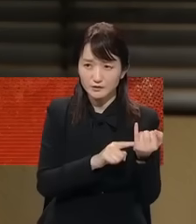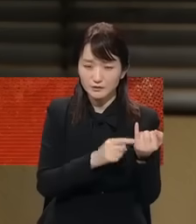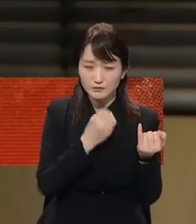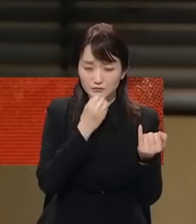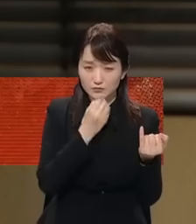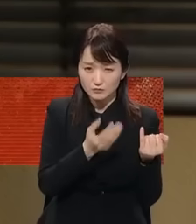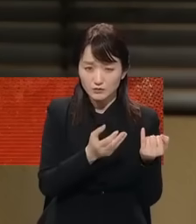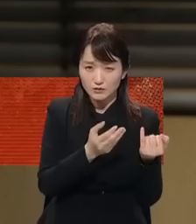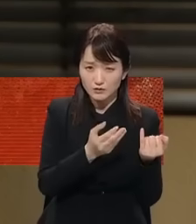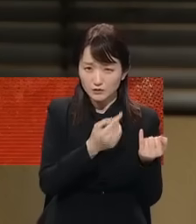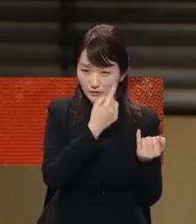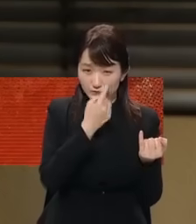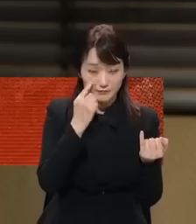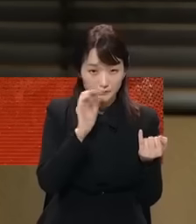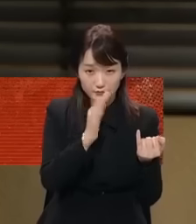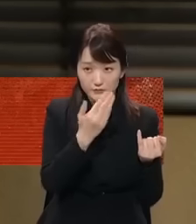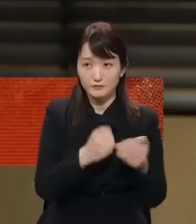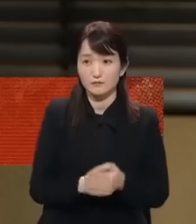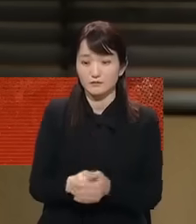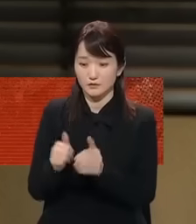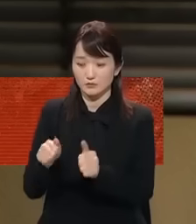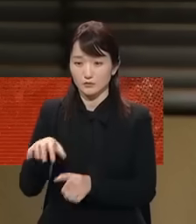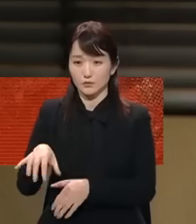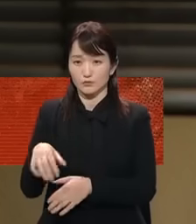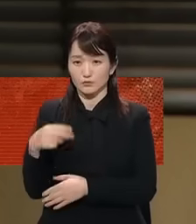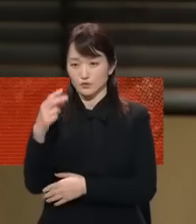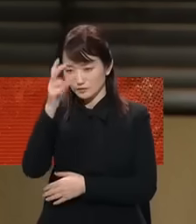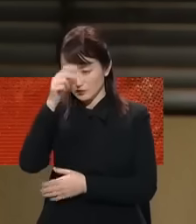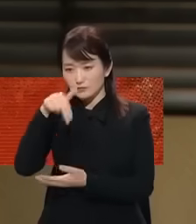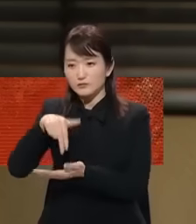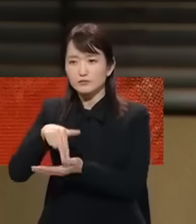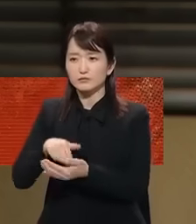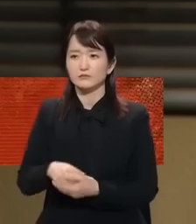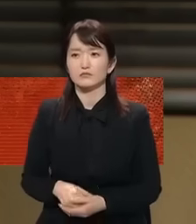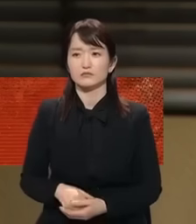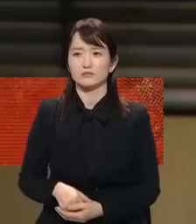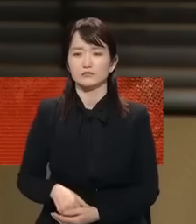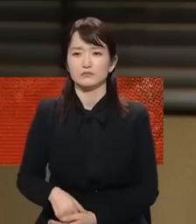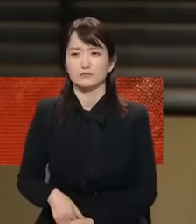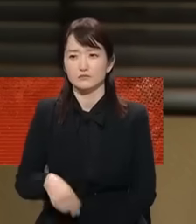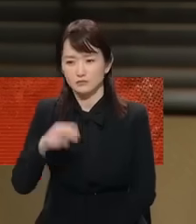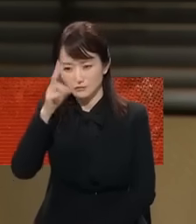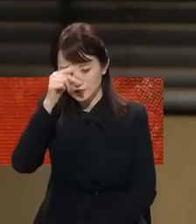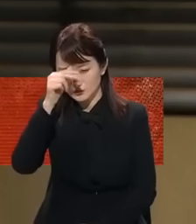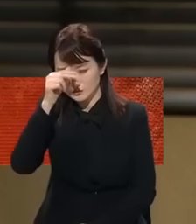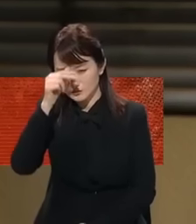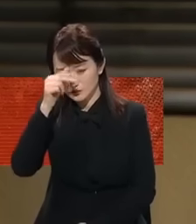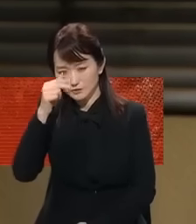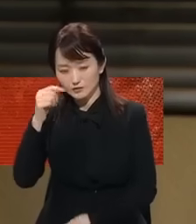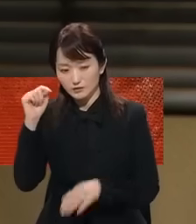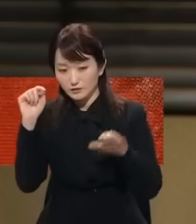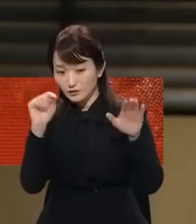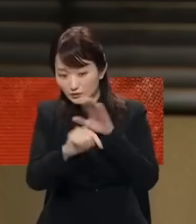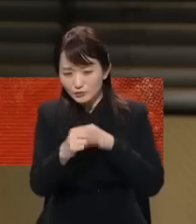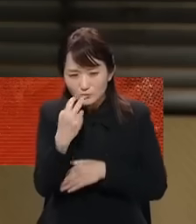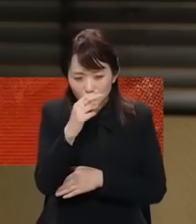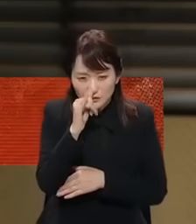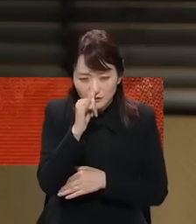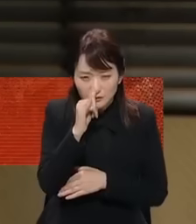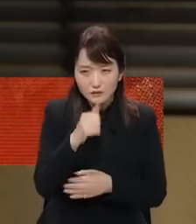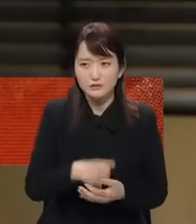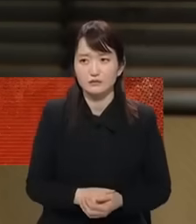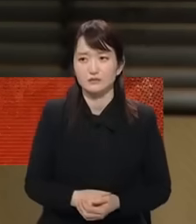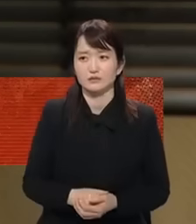원칙이니 법원도 그렇고요 수사 기관 입장에서도 예를 들어서 무슨 경찰에 그전에 출동했던 기록이 있다든지 아니면 골이지만 공격을